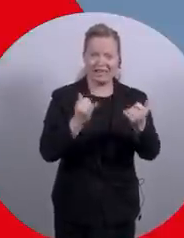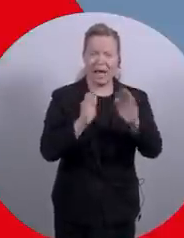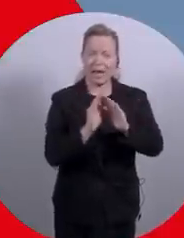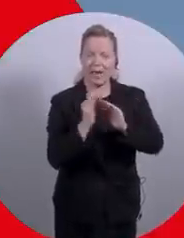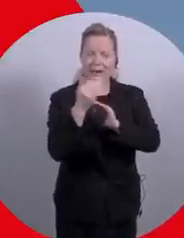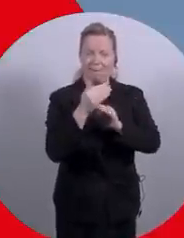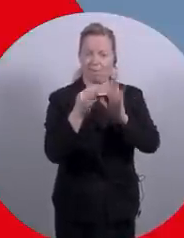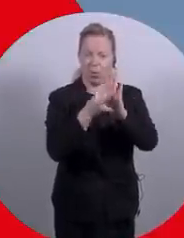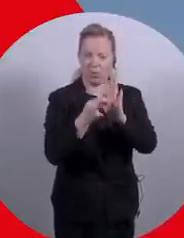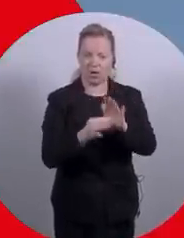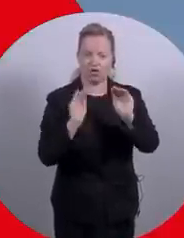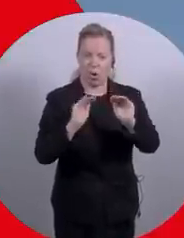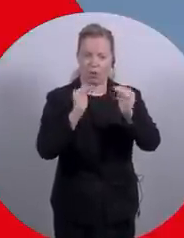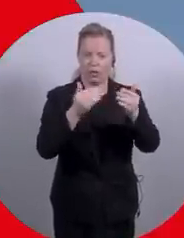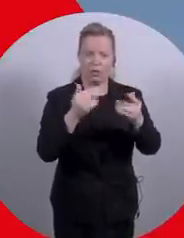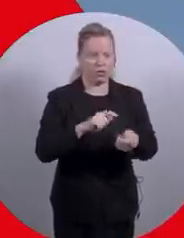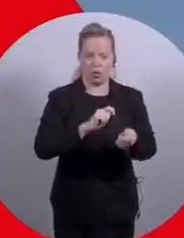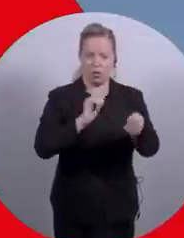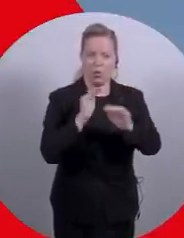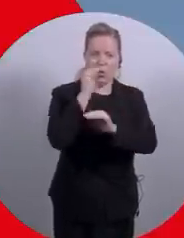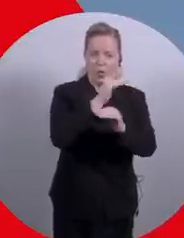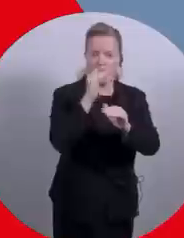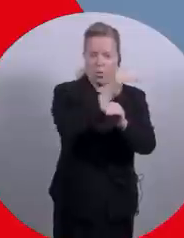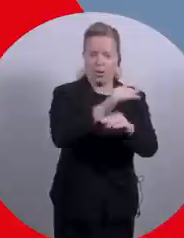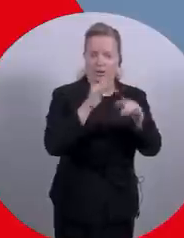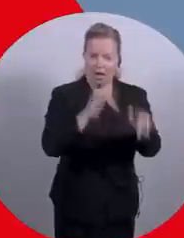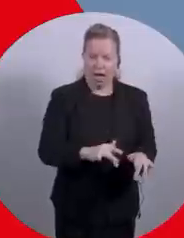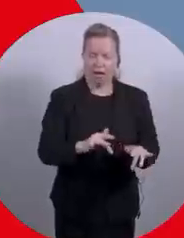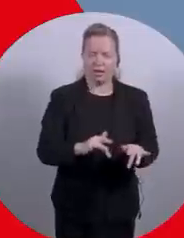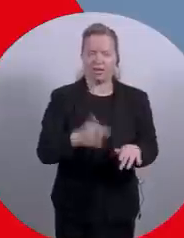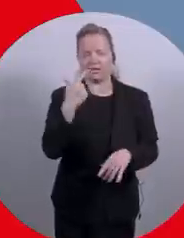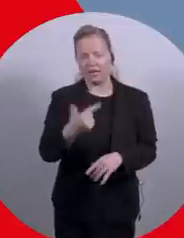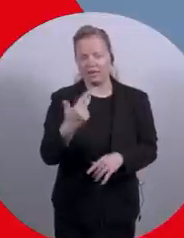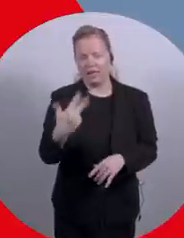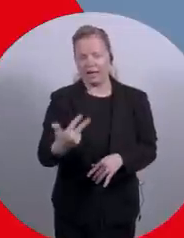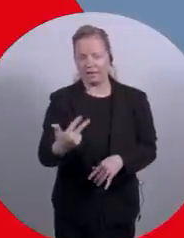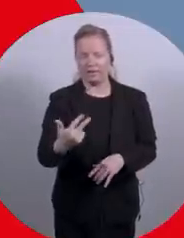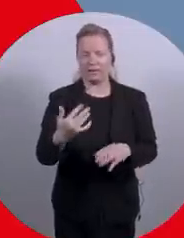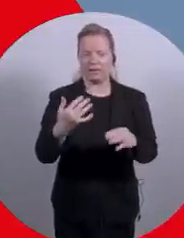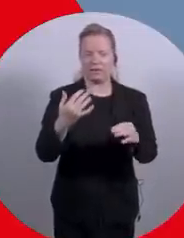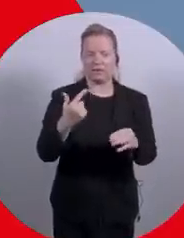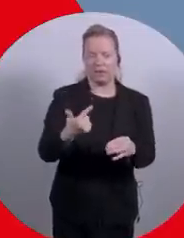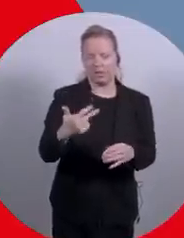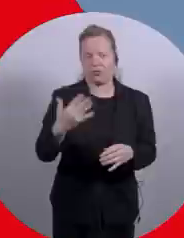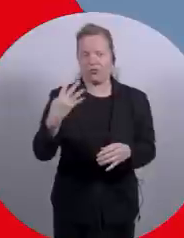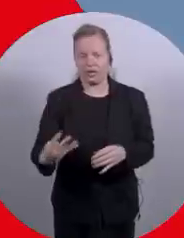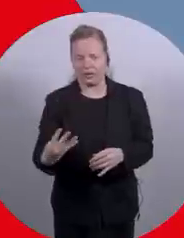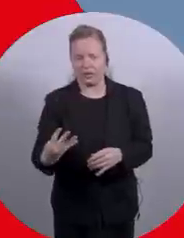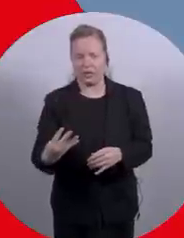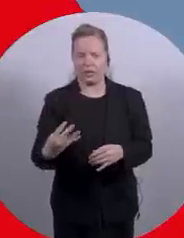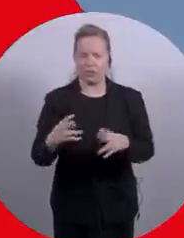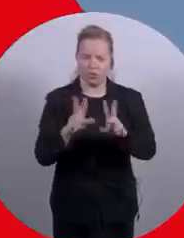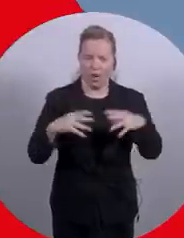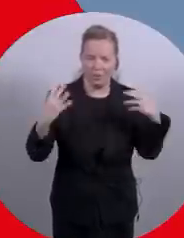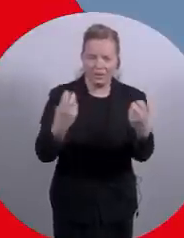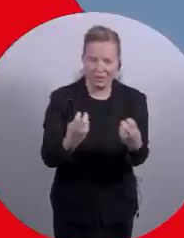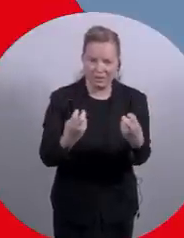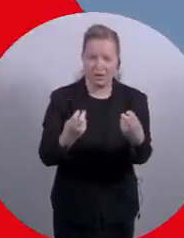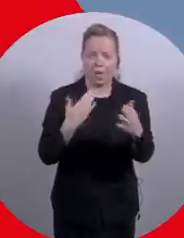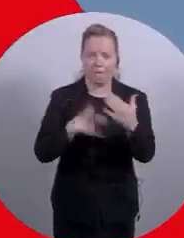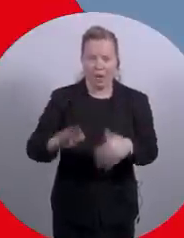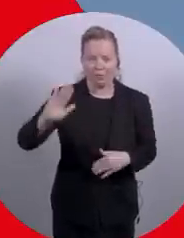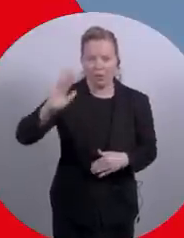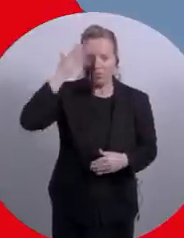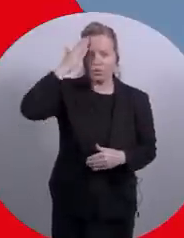einige davon überschritten sind wo wir wissen dass man nicht einmal 20 30 40 zusammen sitzen und Donnerstag ist Bewusstsein